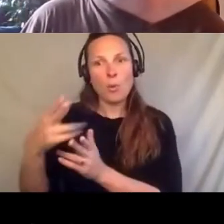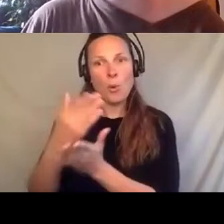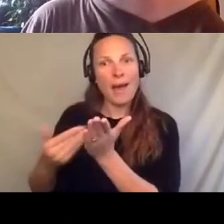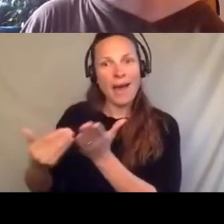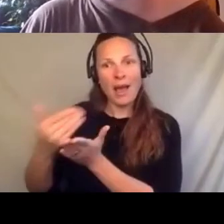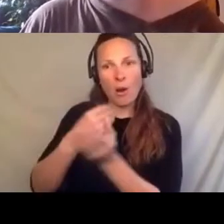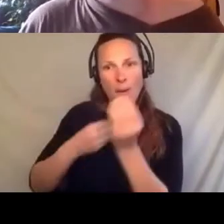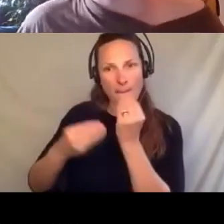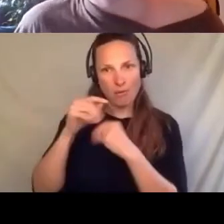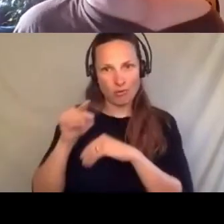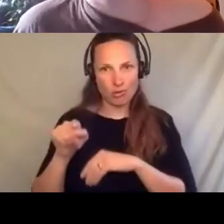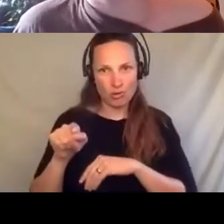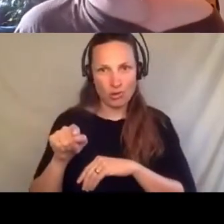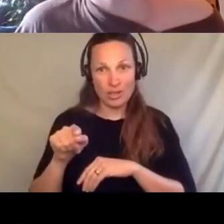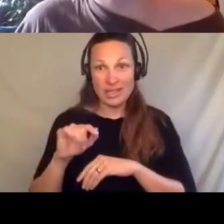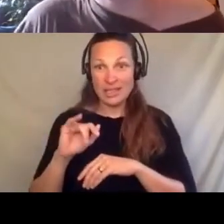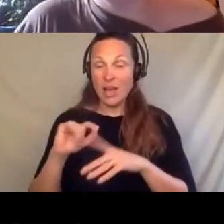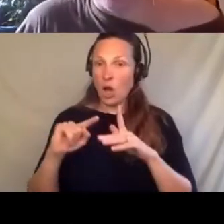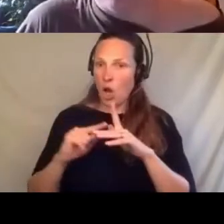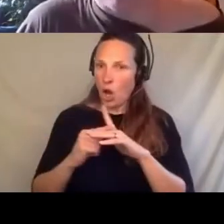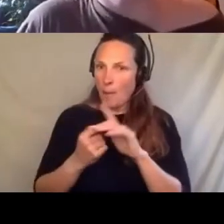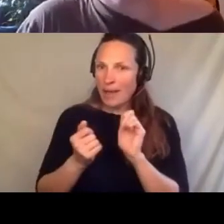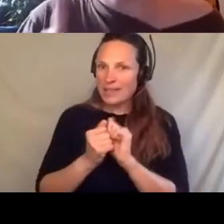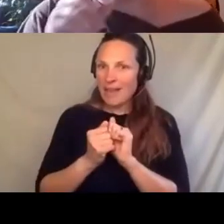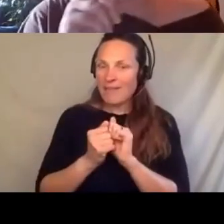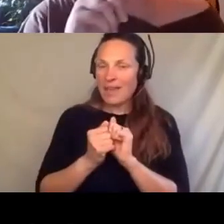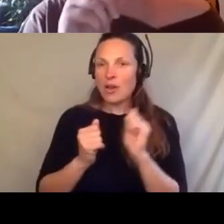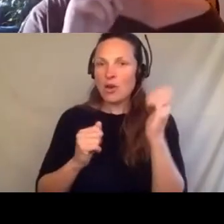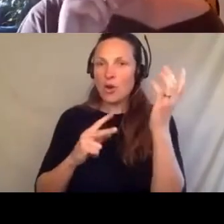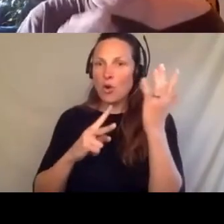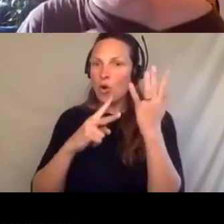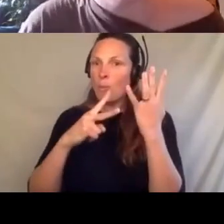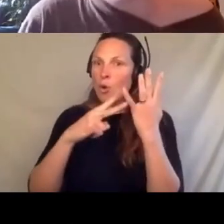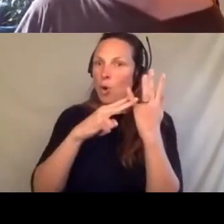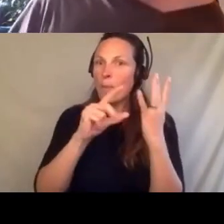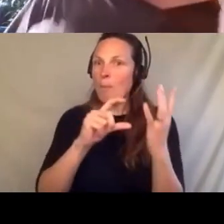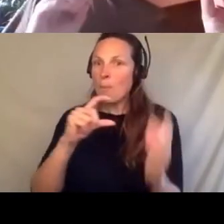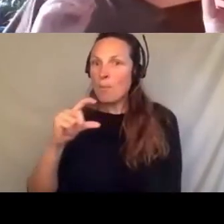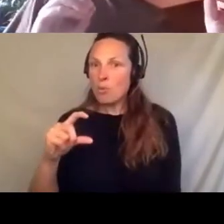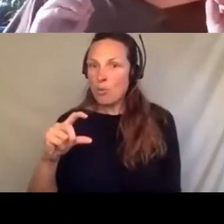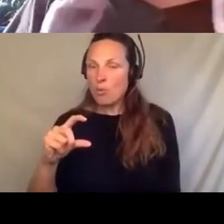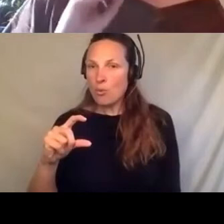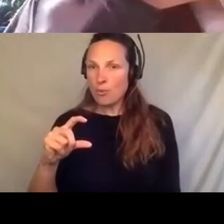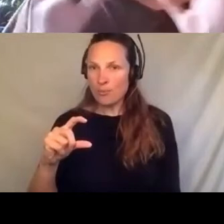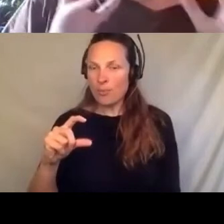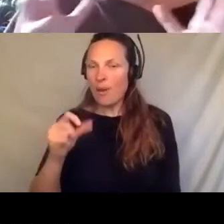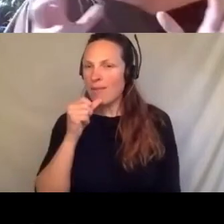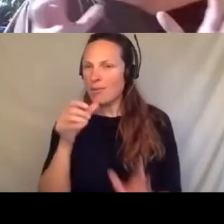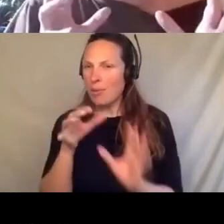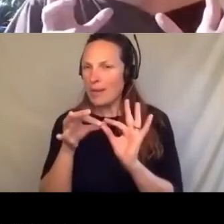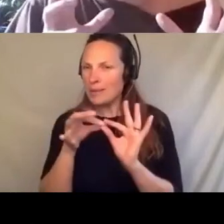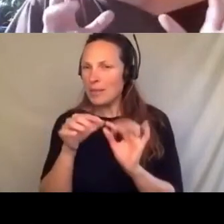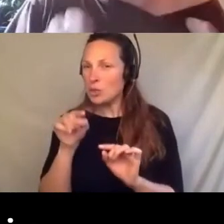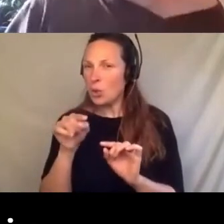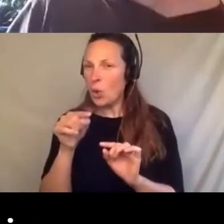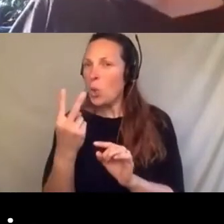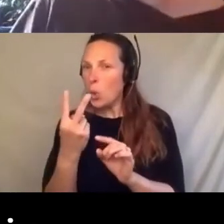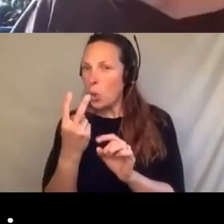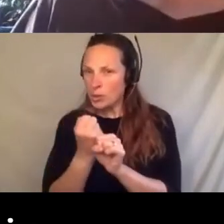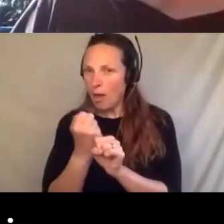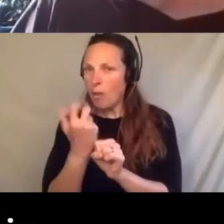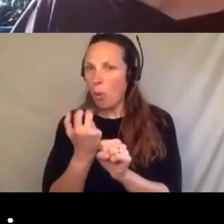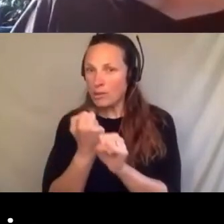si vous le partez à partir de boutures, que je vais vous raconter bientôt, c'est 2 à 3 ans.